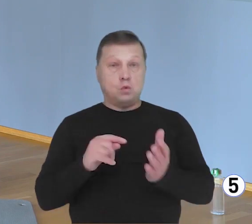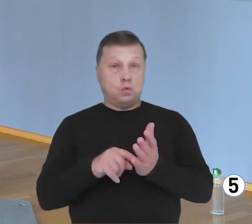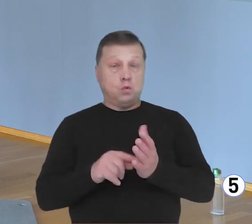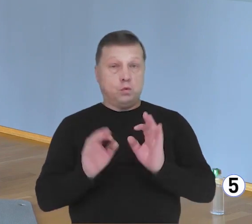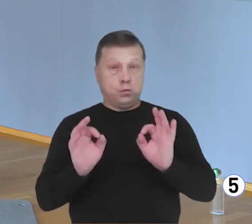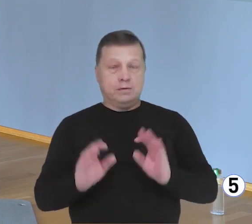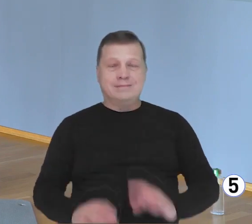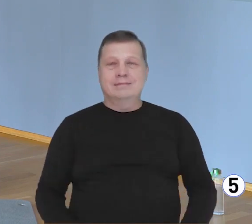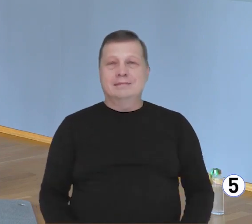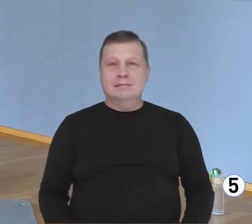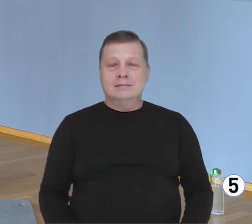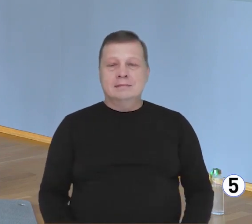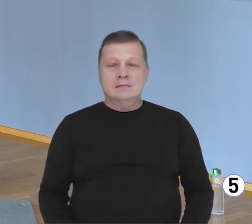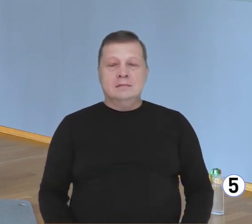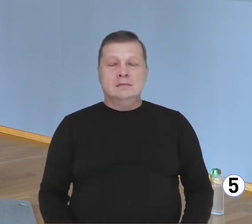Właśnie tak.